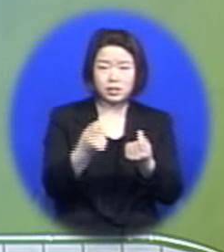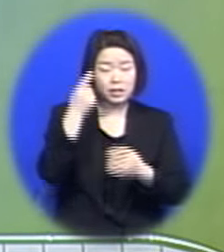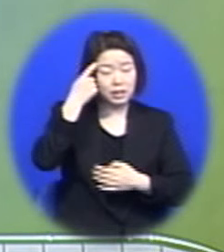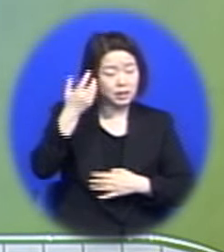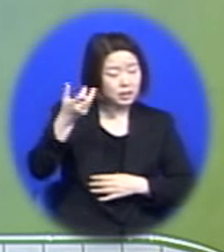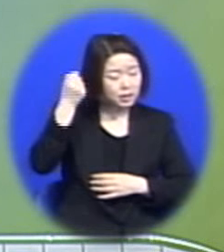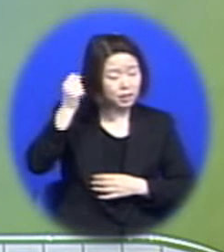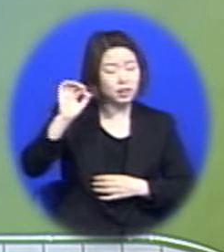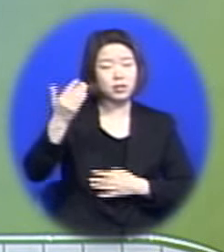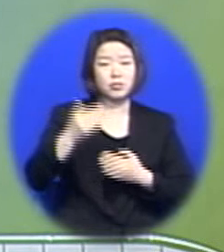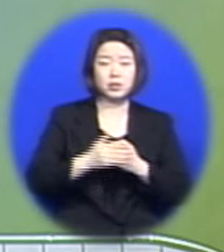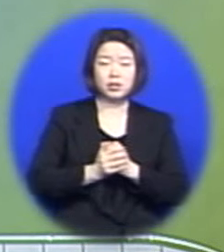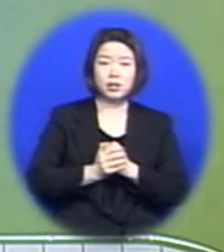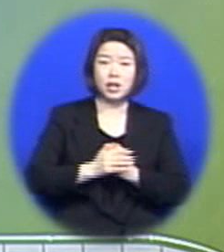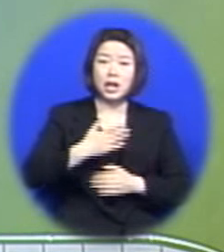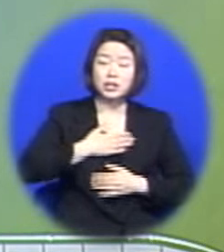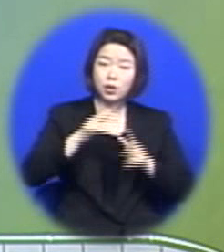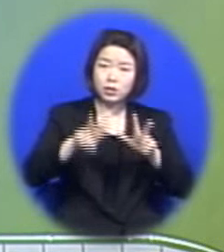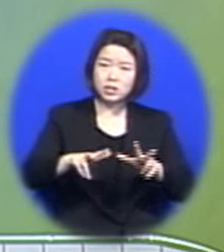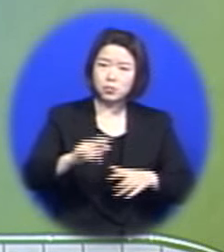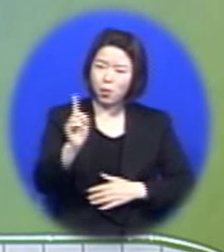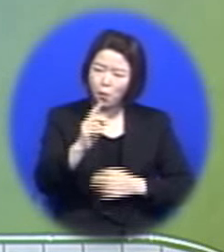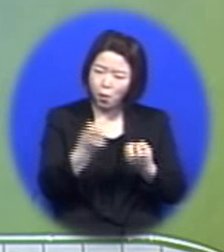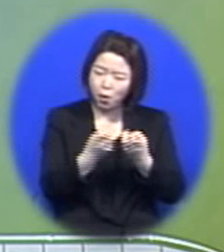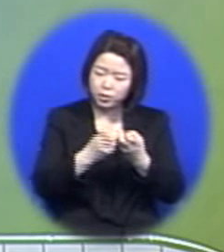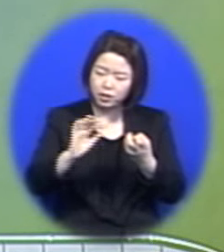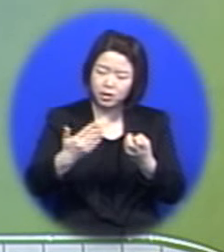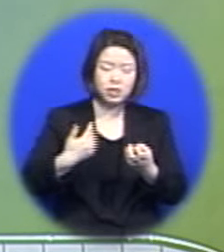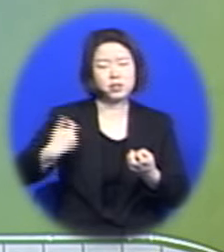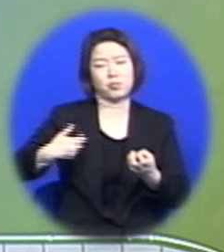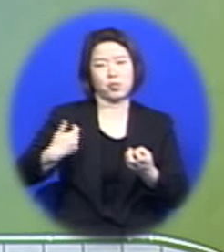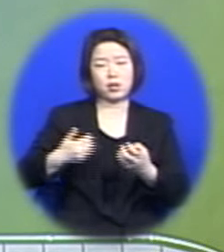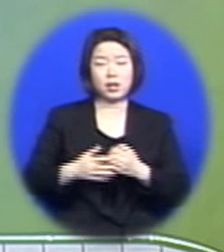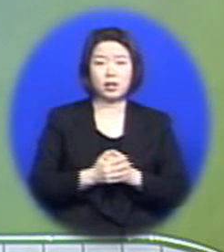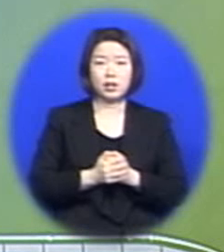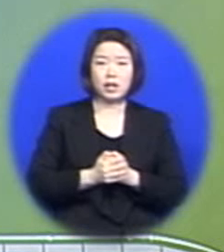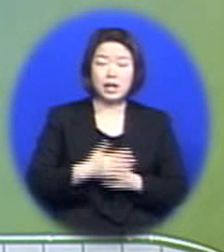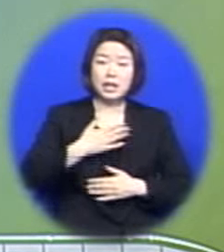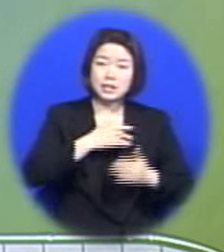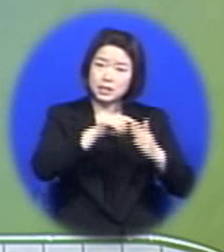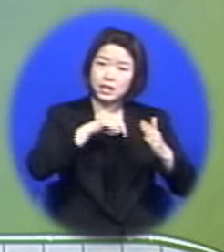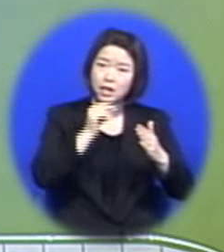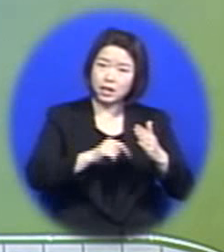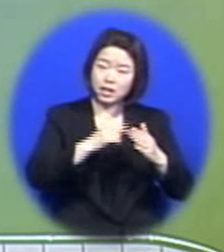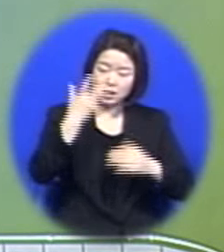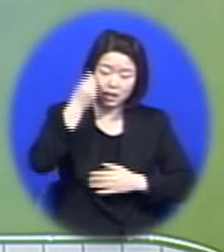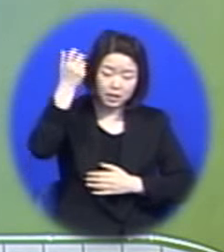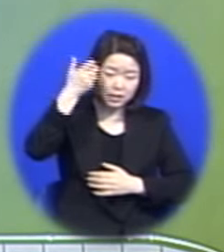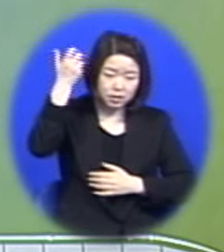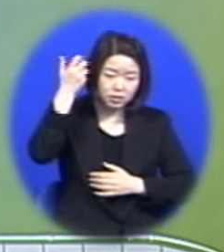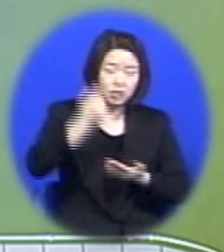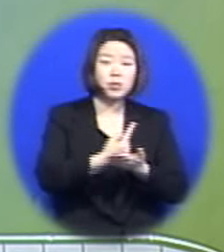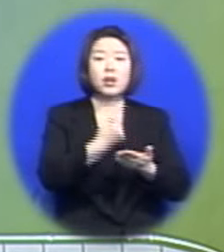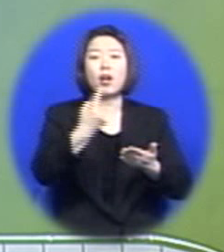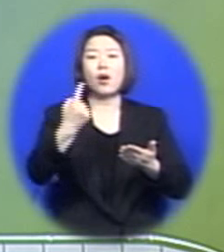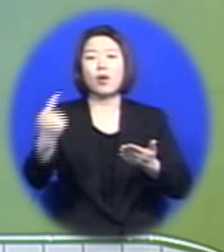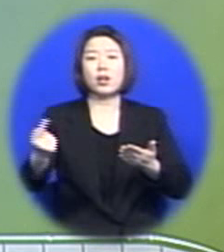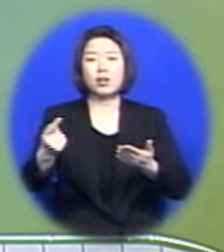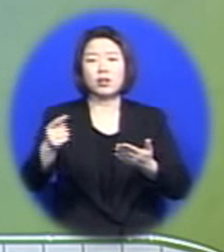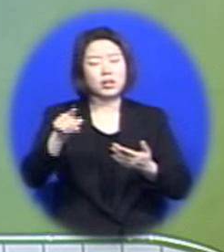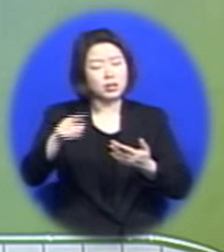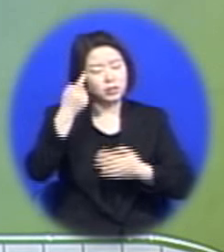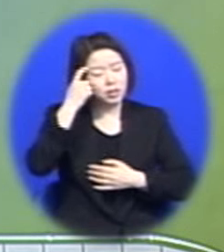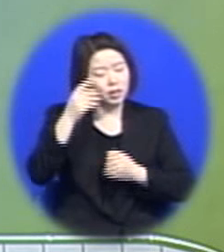것만으로만 보입니다. 저는 지금 제가 어떻게 해야 할지 모르겠습니다. 제 안에 성령님께서 떠나셨을까 봐 전 너무